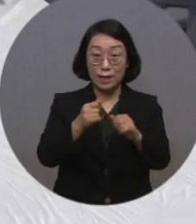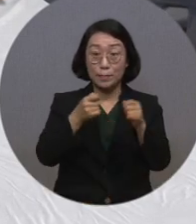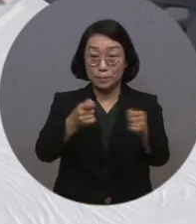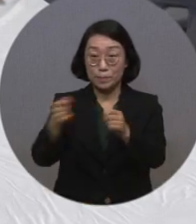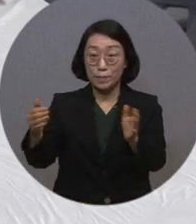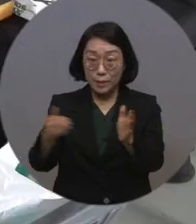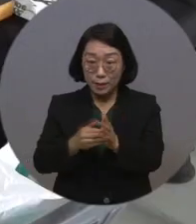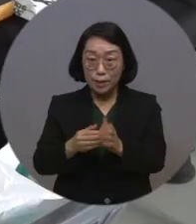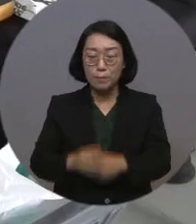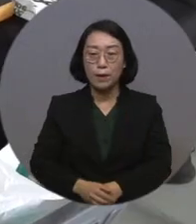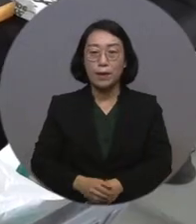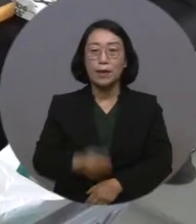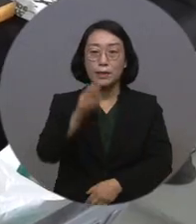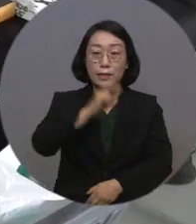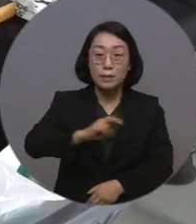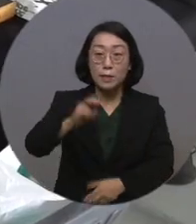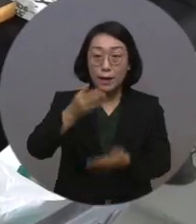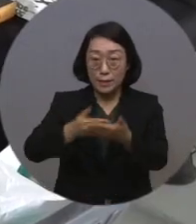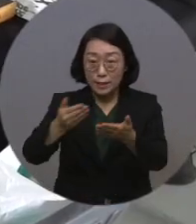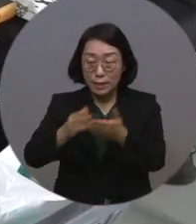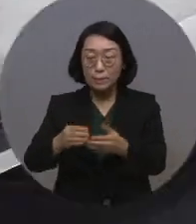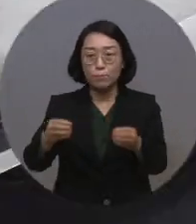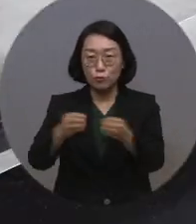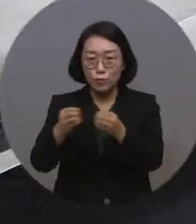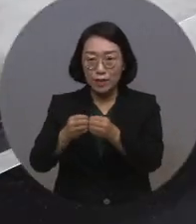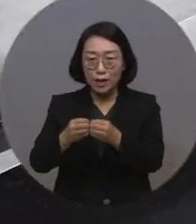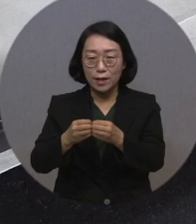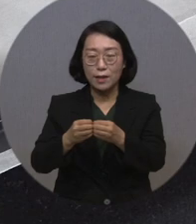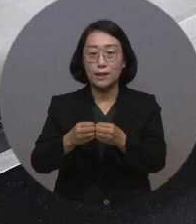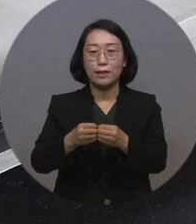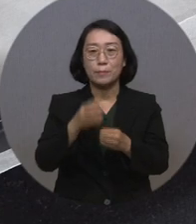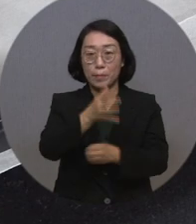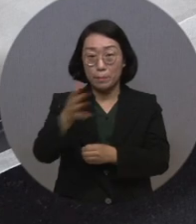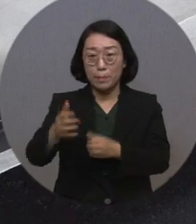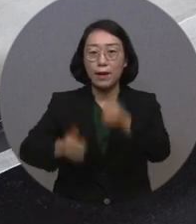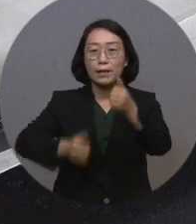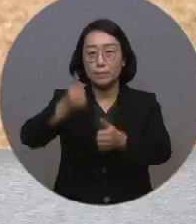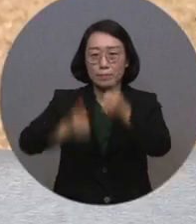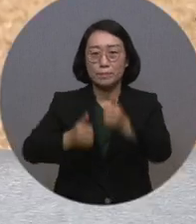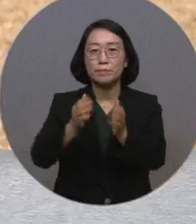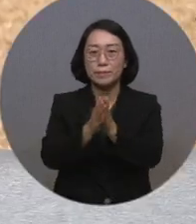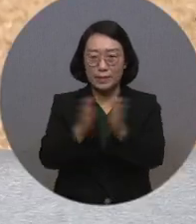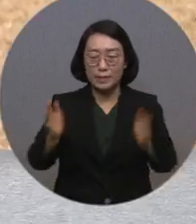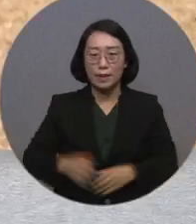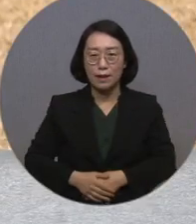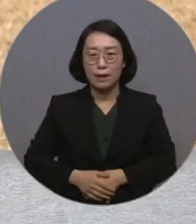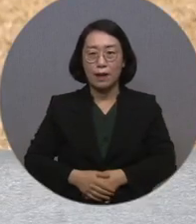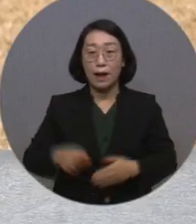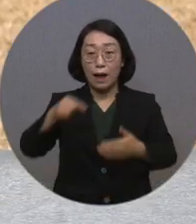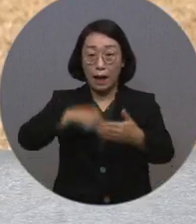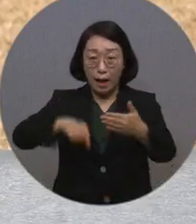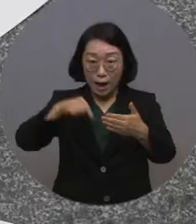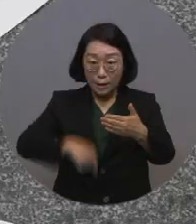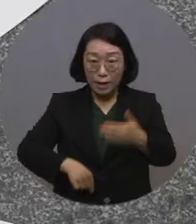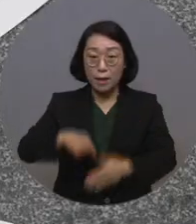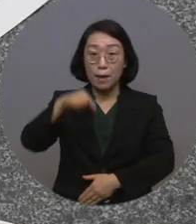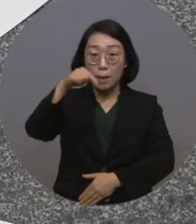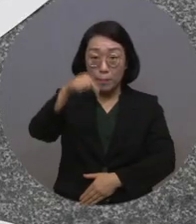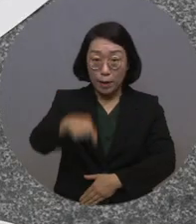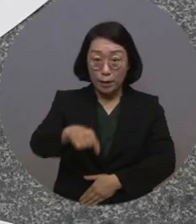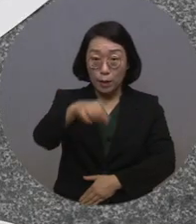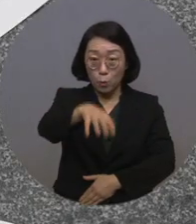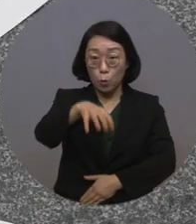후 음악 그림 서예 글짓기 4개 부문의 현장 경련을 진행했습니다 박물관 내의 카페테리아와